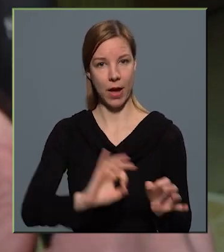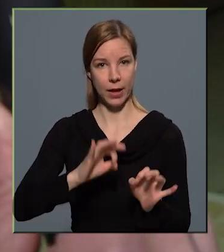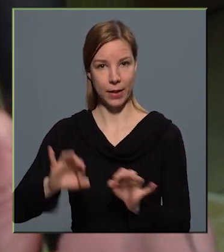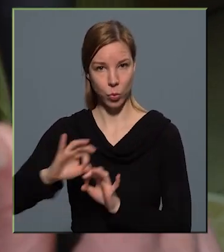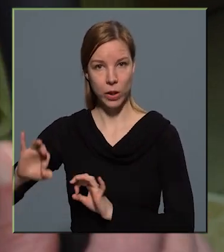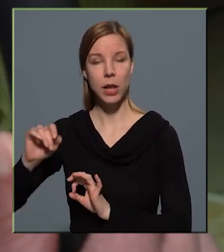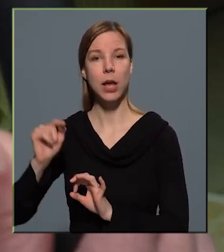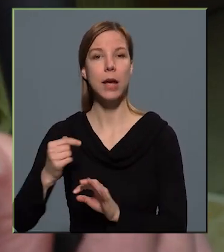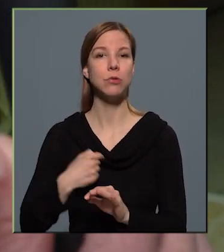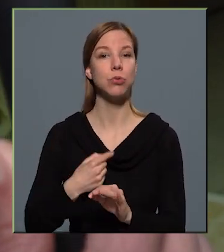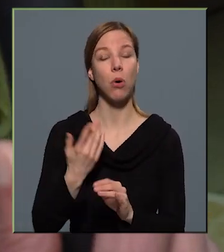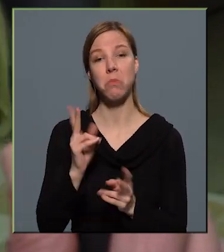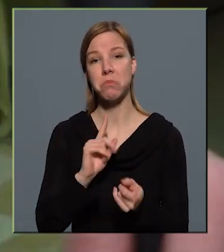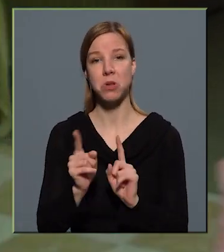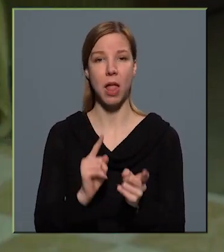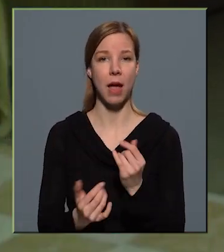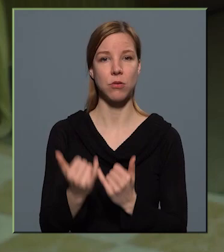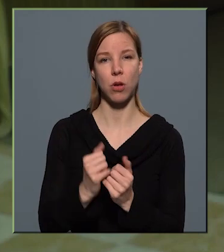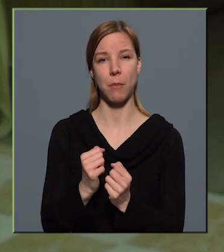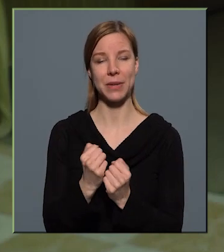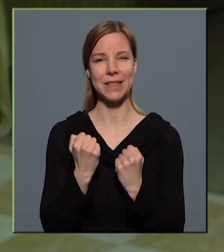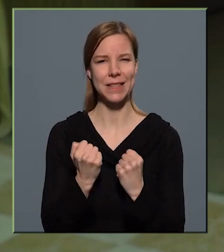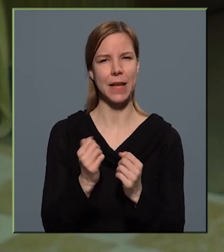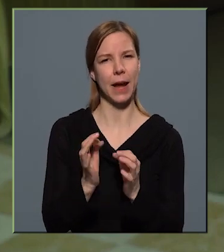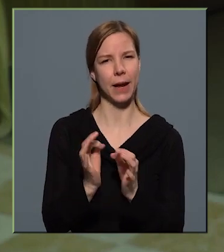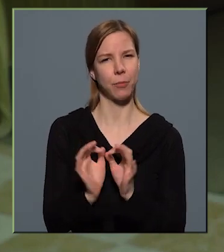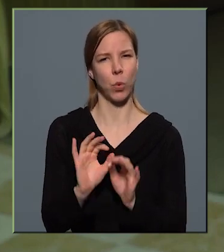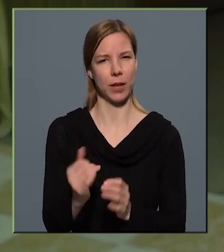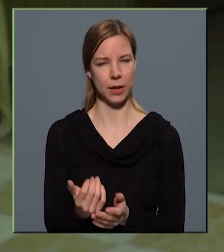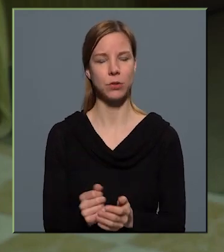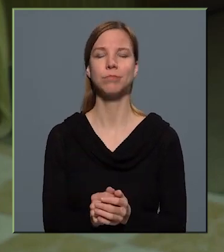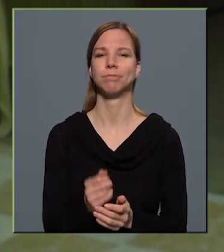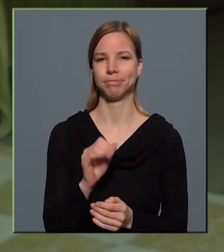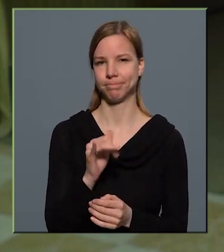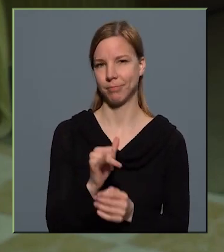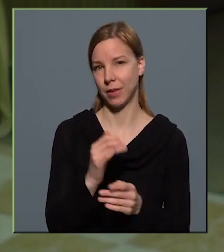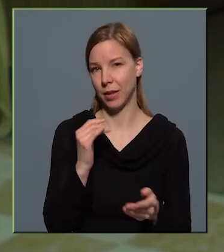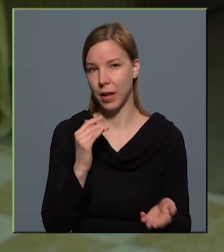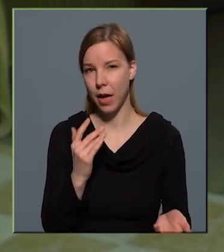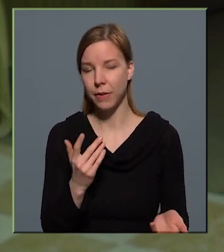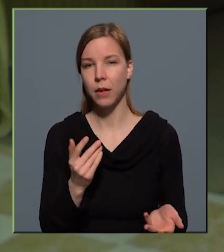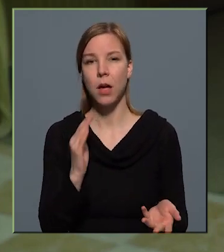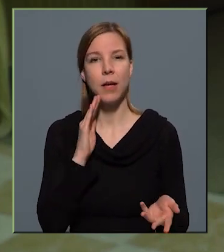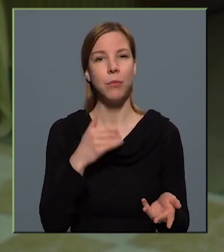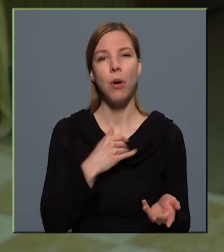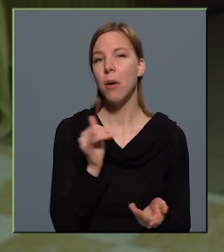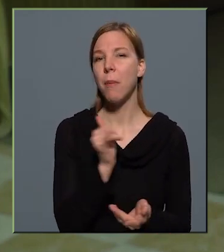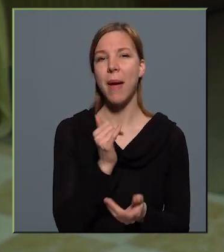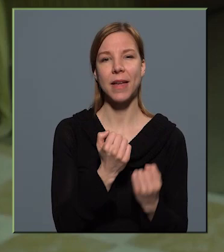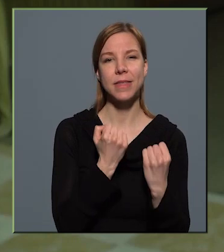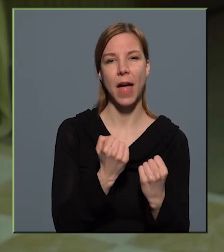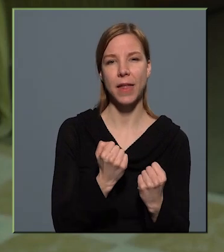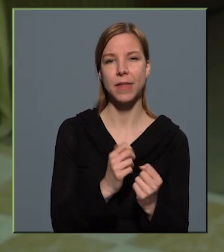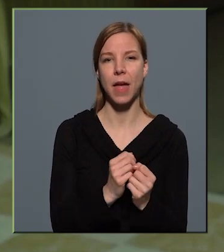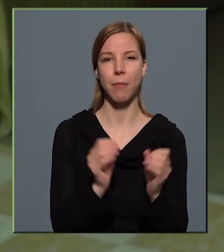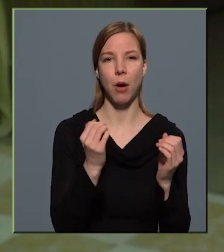hogy esetleg jönnek holdpontok is? Hát igen, nem tudom most melyik a nehezebb, az edzés